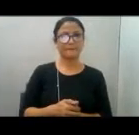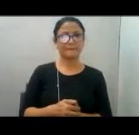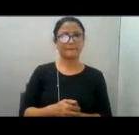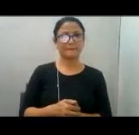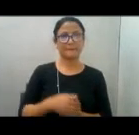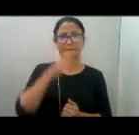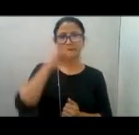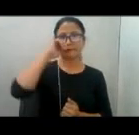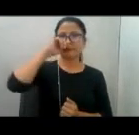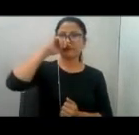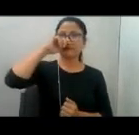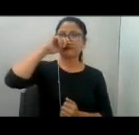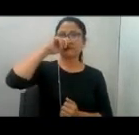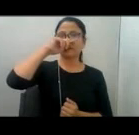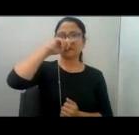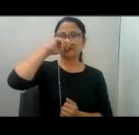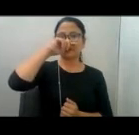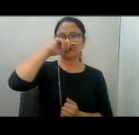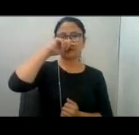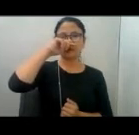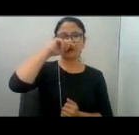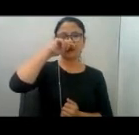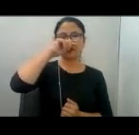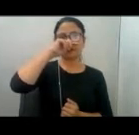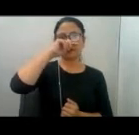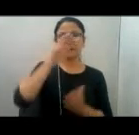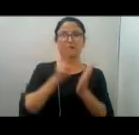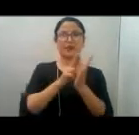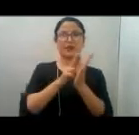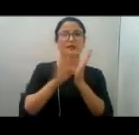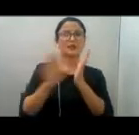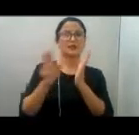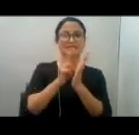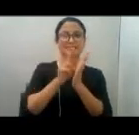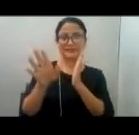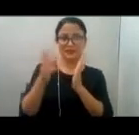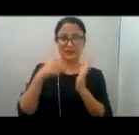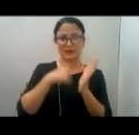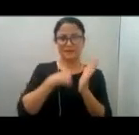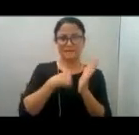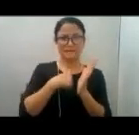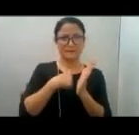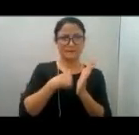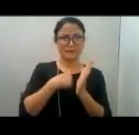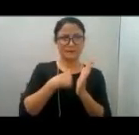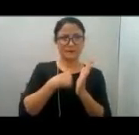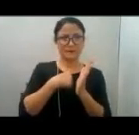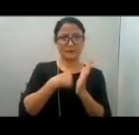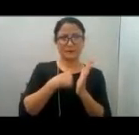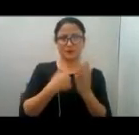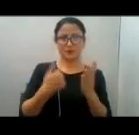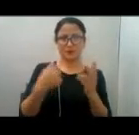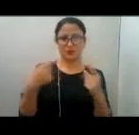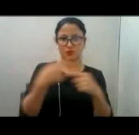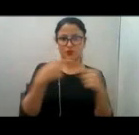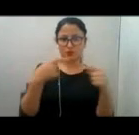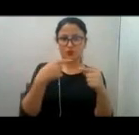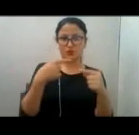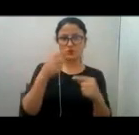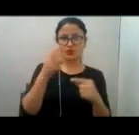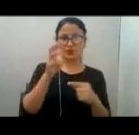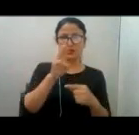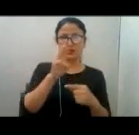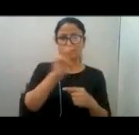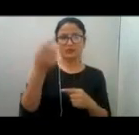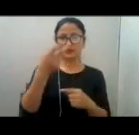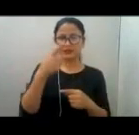नेक्स्ट स्लाइड. अब म रिजल्टमा आएँ. रिजल्ट चाहिँ हाम्रो स्याम्पलमा यो